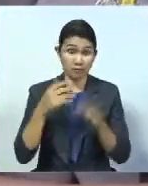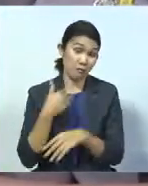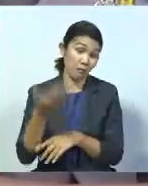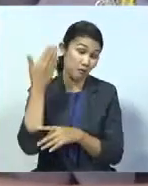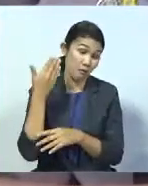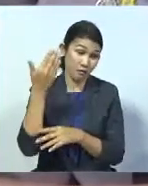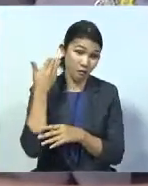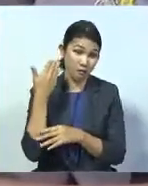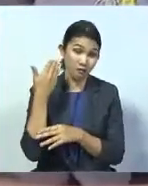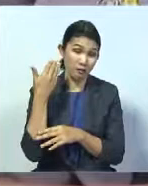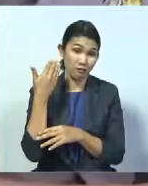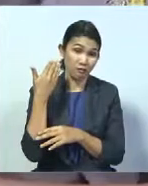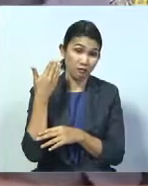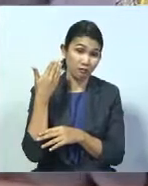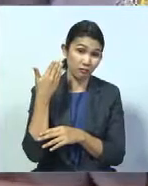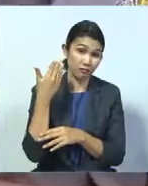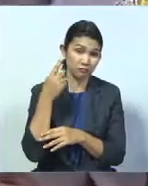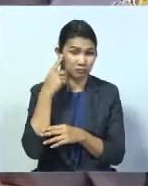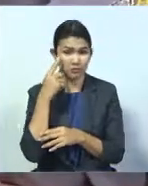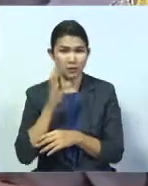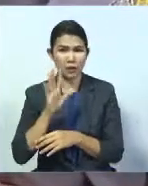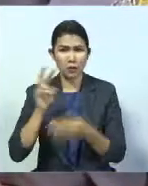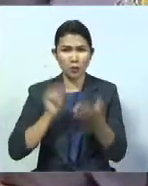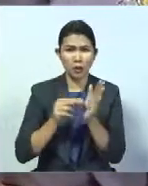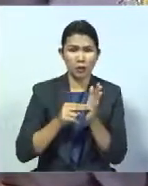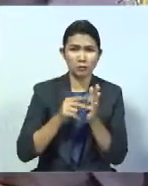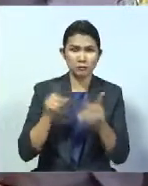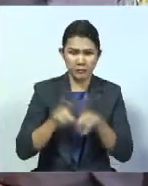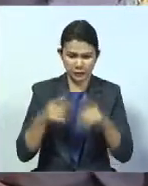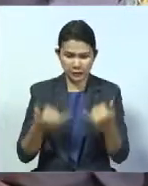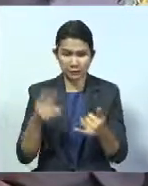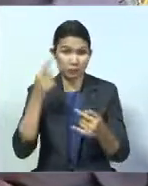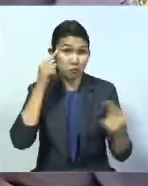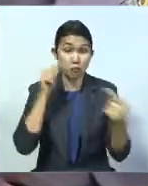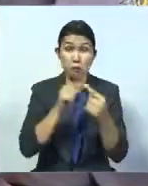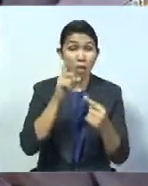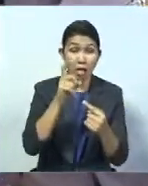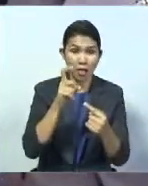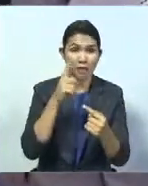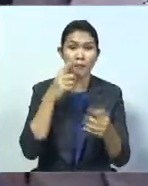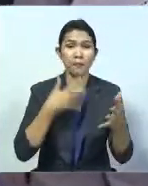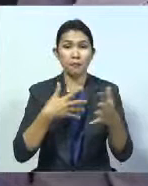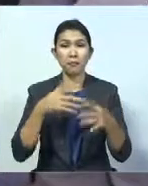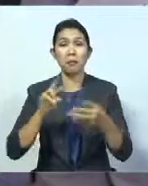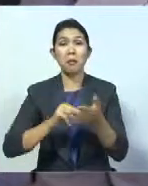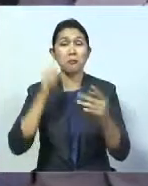คือมีแผนแต่ว่าไม่จำเป็นต้องปฏิบัติปฏิบัติแล้วมันไม่ได้ตามเป้าก็ตั้งดูเฉ